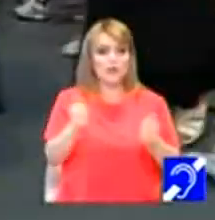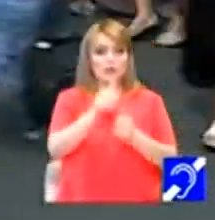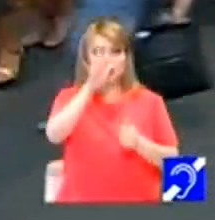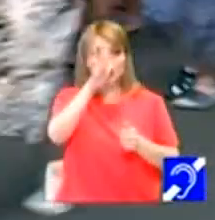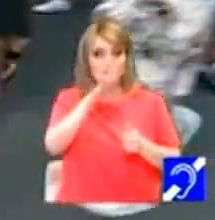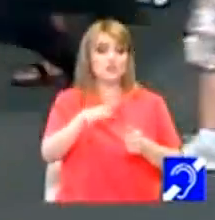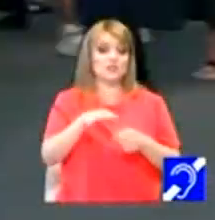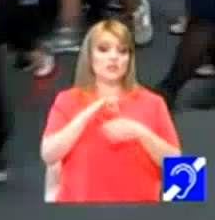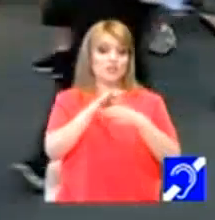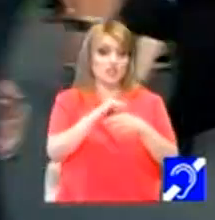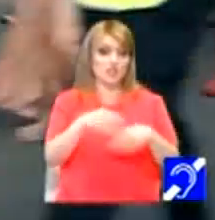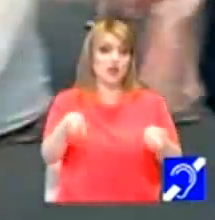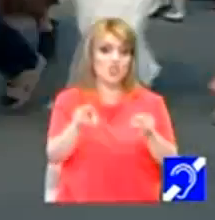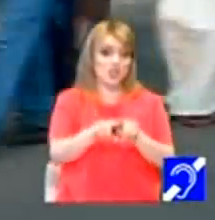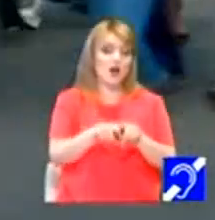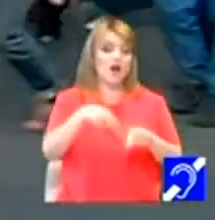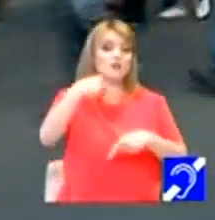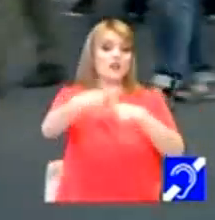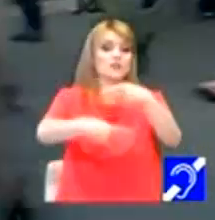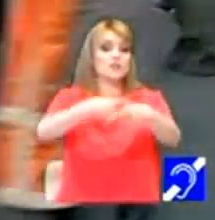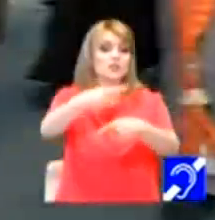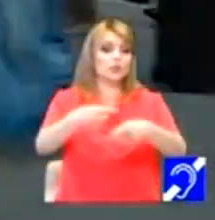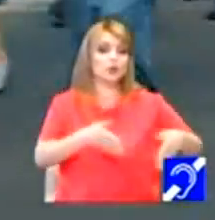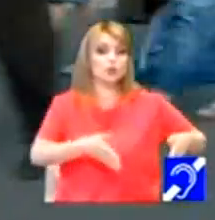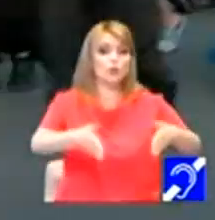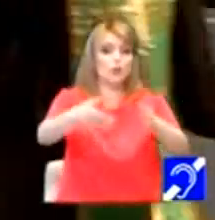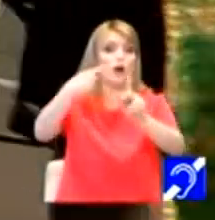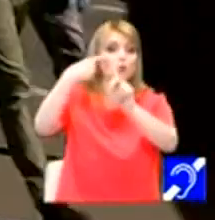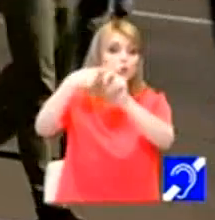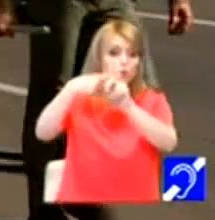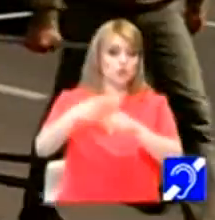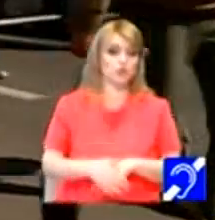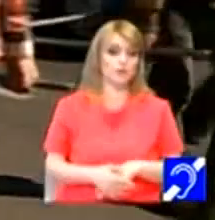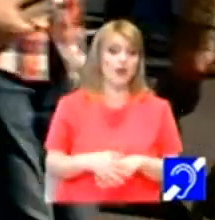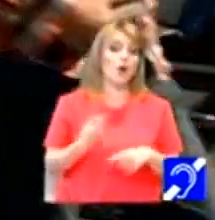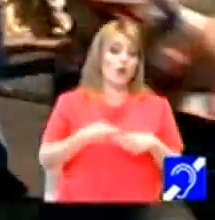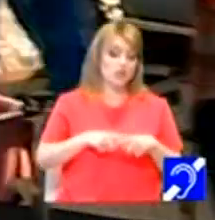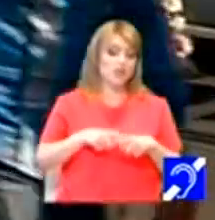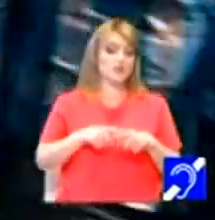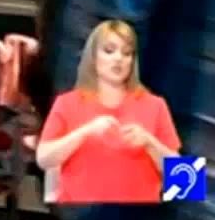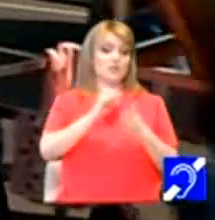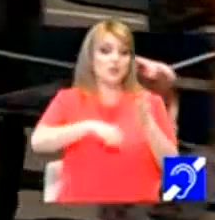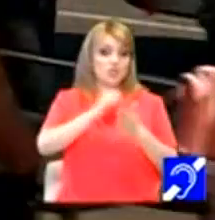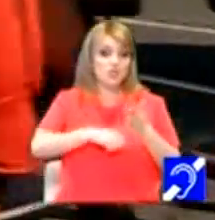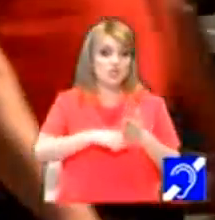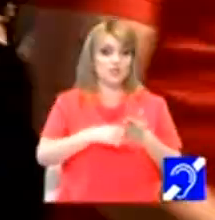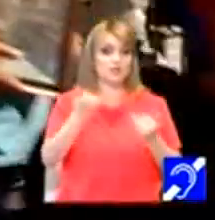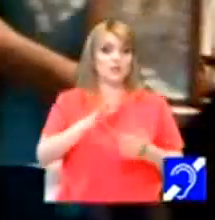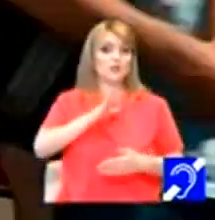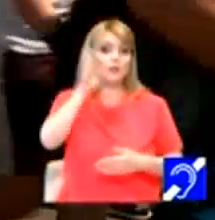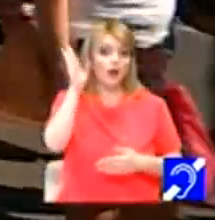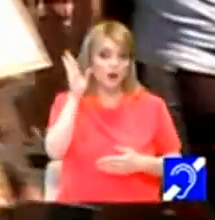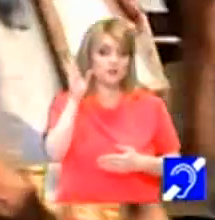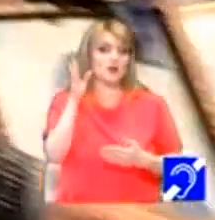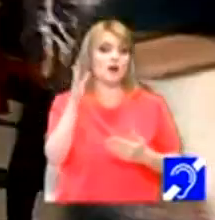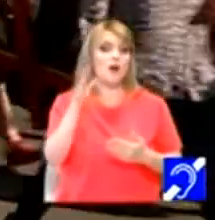Chișinăului se săvârșește tradiționalul Drum al Crucii și al Pocăinței. Cu acest prilej, în dimineața zilei de astăzi, înalt preasfințitul